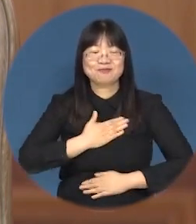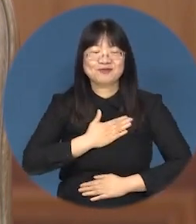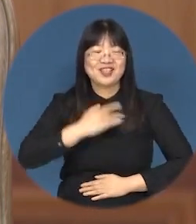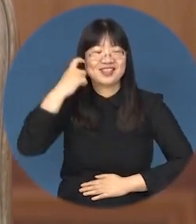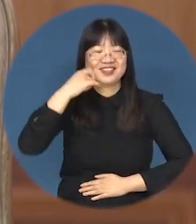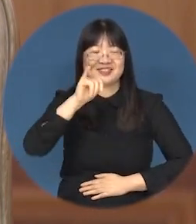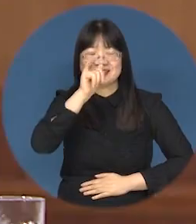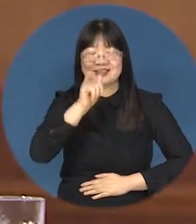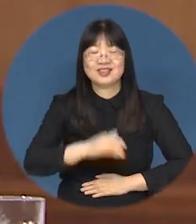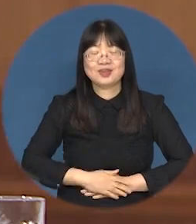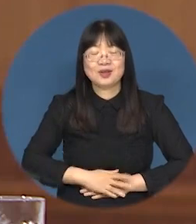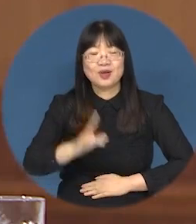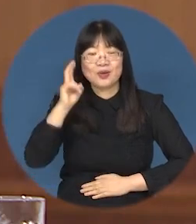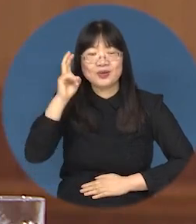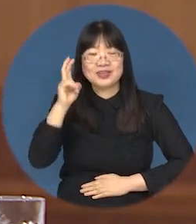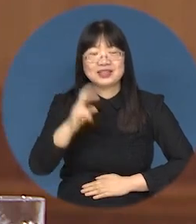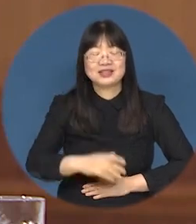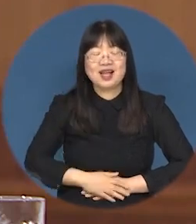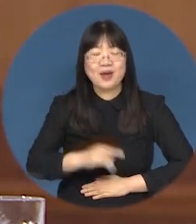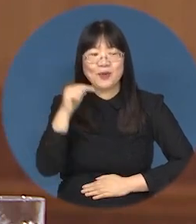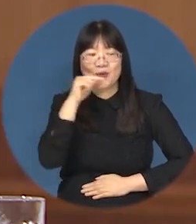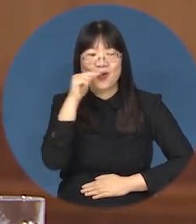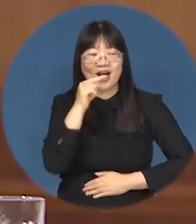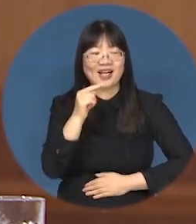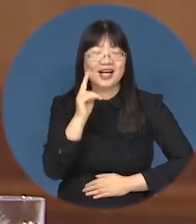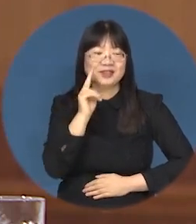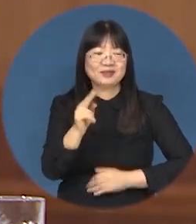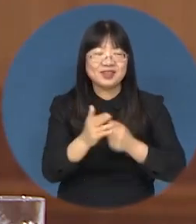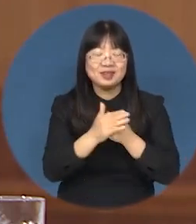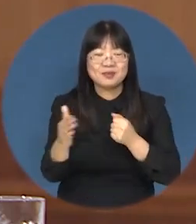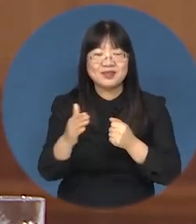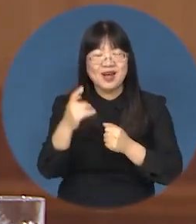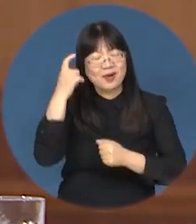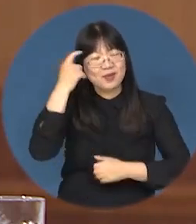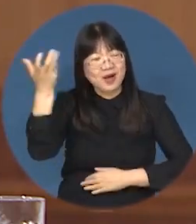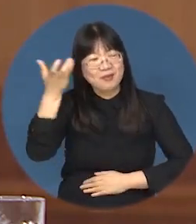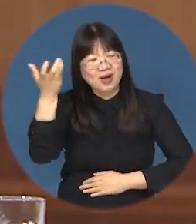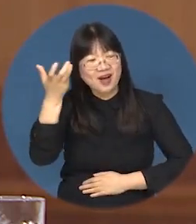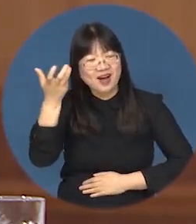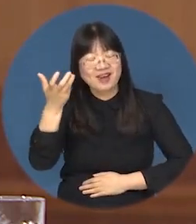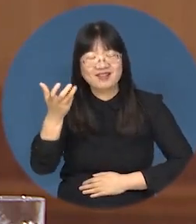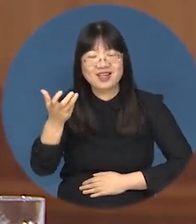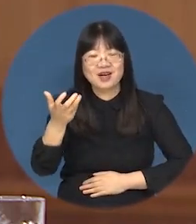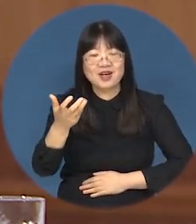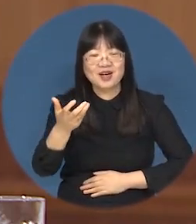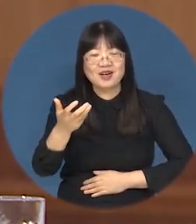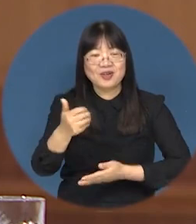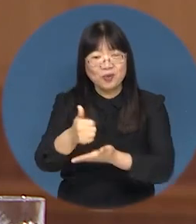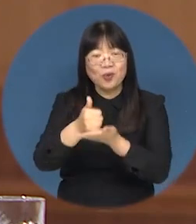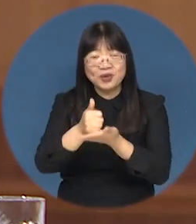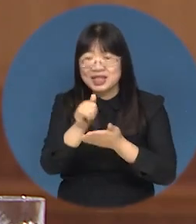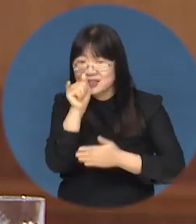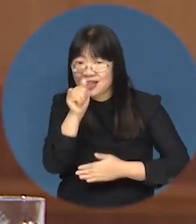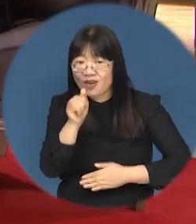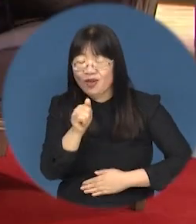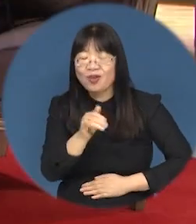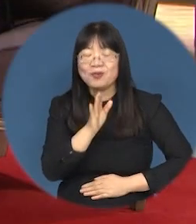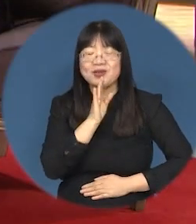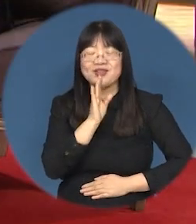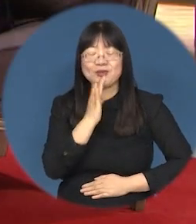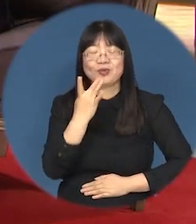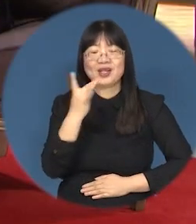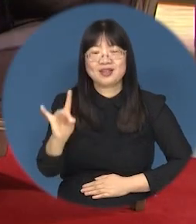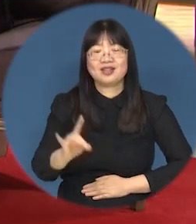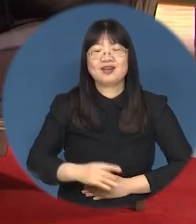있습니다. 예. 혹시 뭐 워낙 까다로워서 네. 아주 골치 아프게 하고 그런 고객들도 꽤 있죠? 있죠. 근데